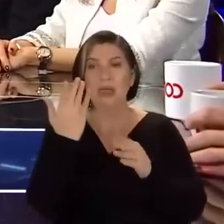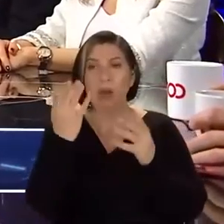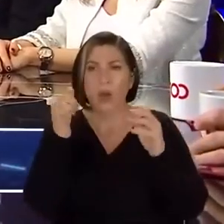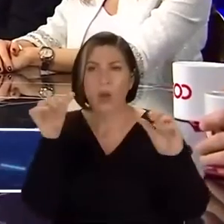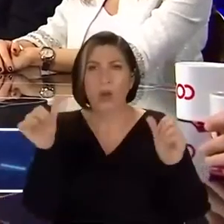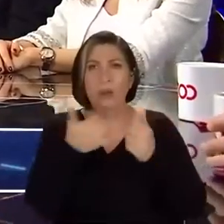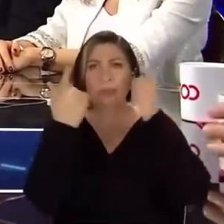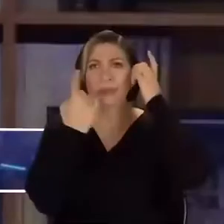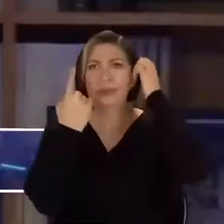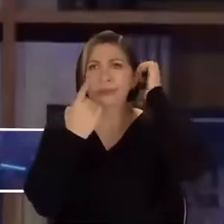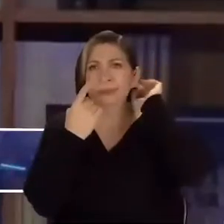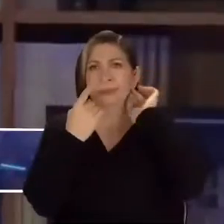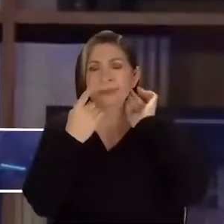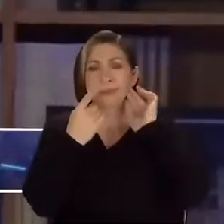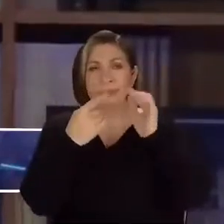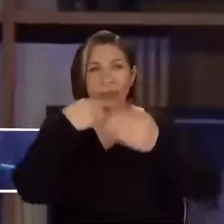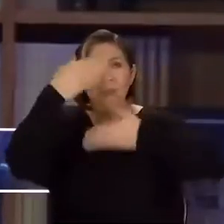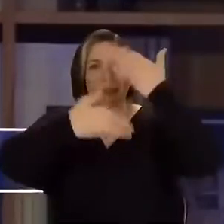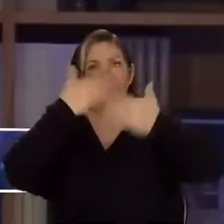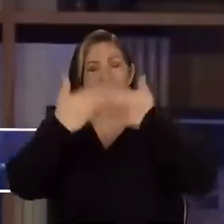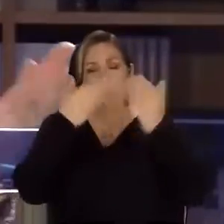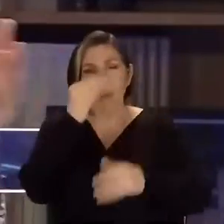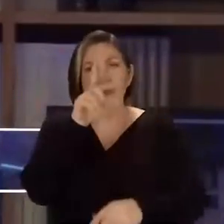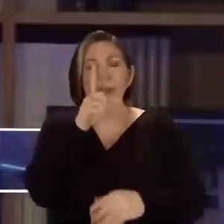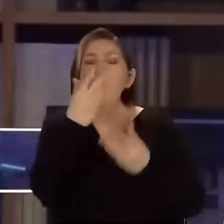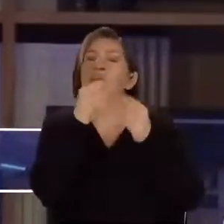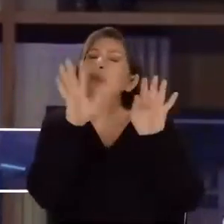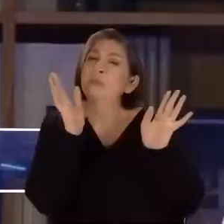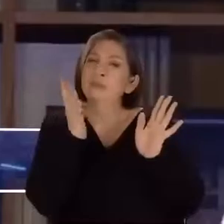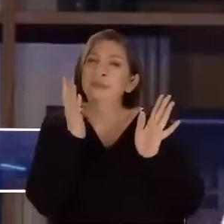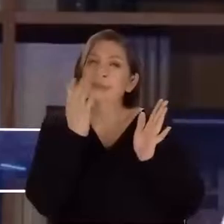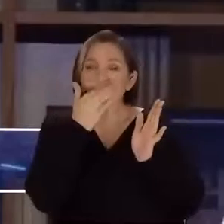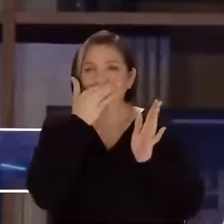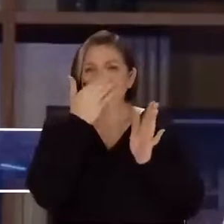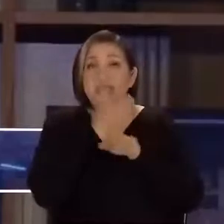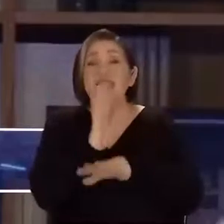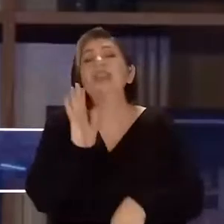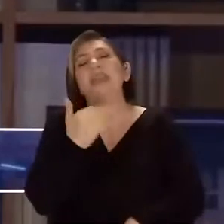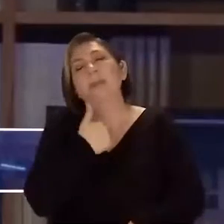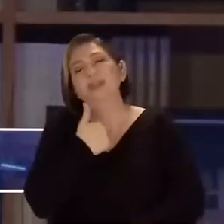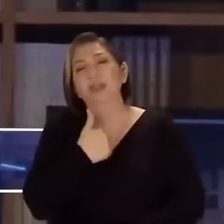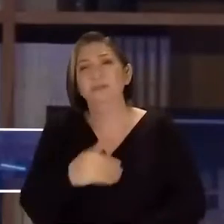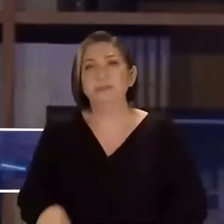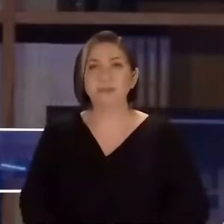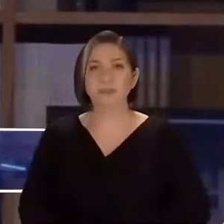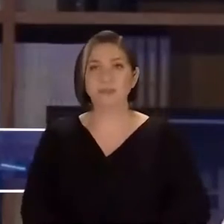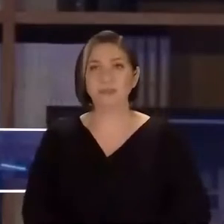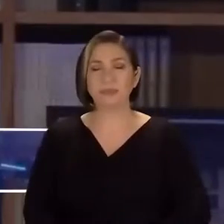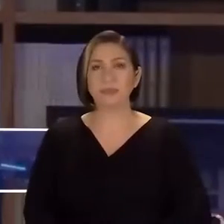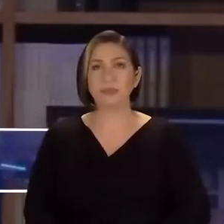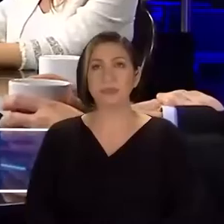tesirli bir antipropaganda yapılması neden olması gerekirken olmadı. Yani kullanım miktarı işin mantığına da